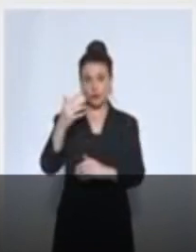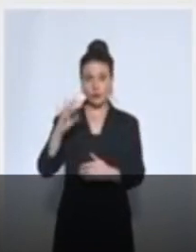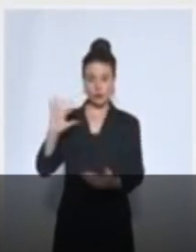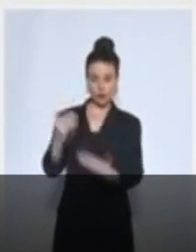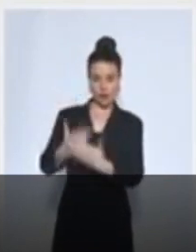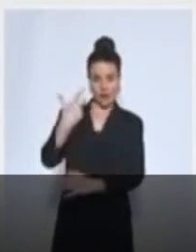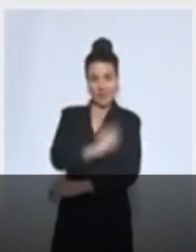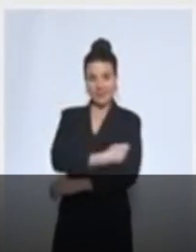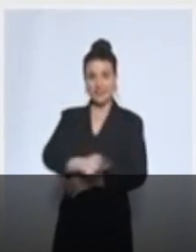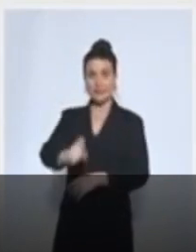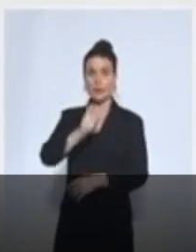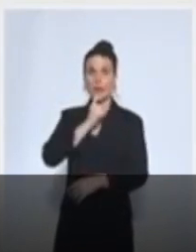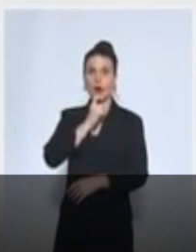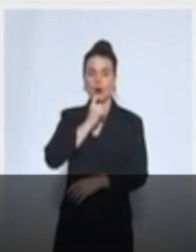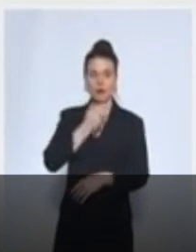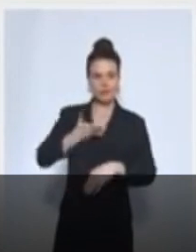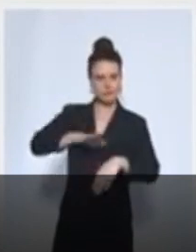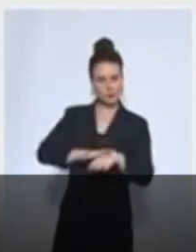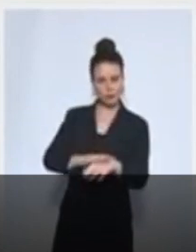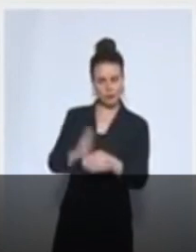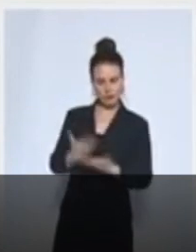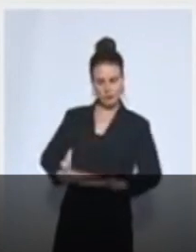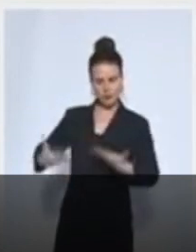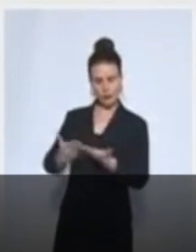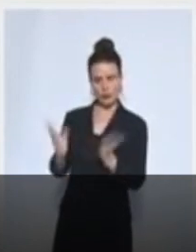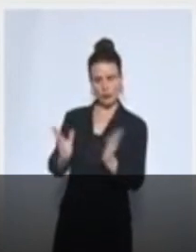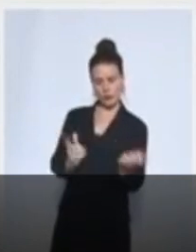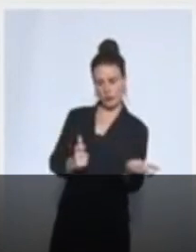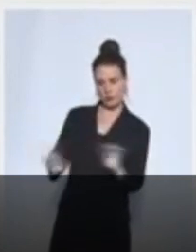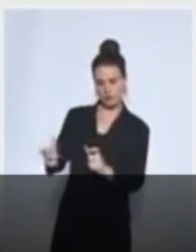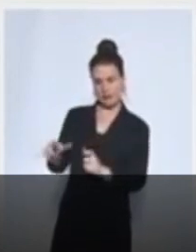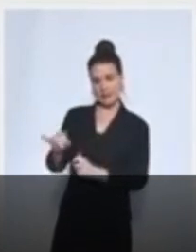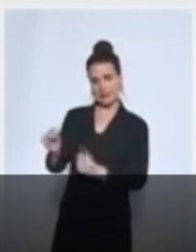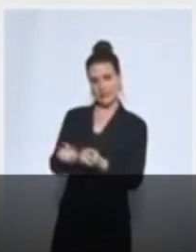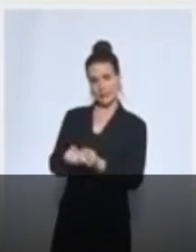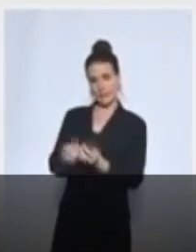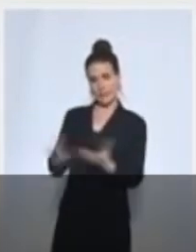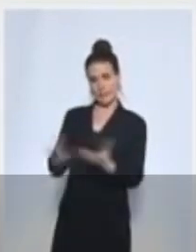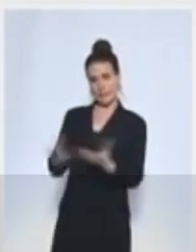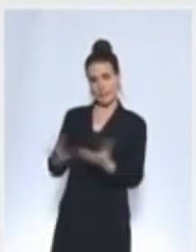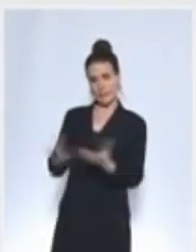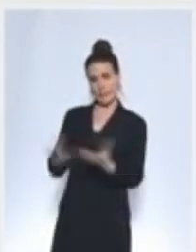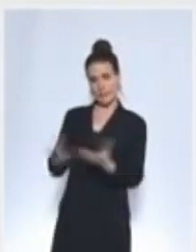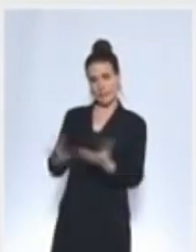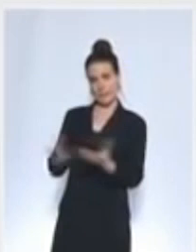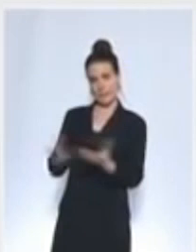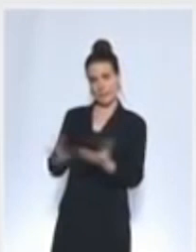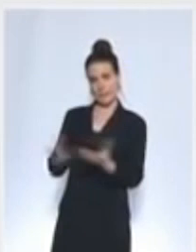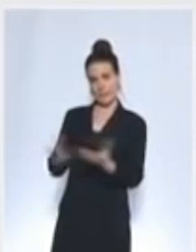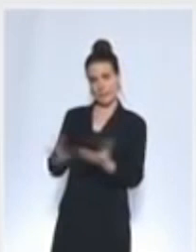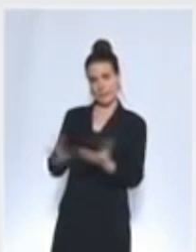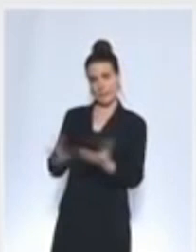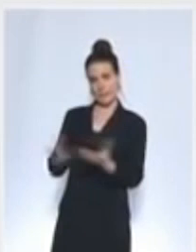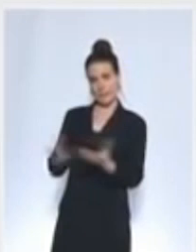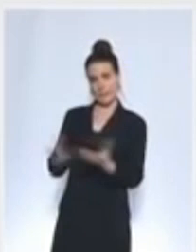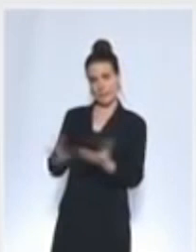représentent l'écrasante majorité des patients hospitalisés dans les services de réanimation. Bon, là aussi, c'est très classique, hein. Tous